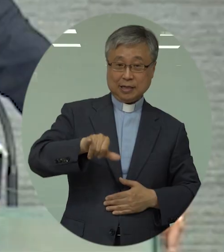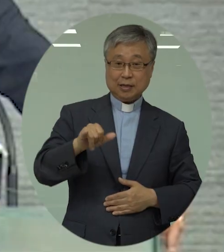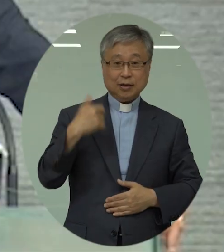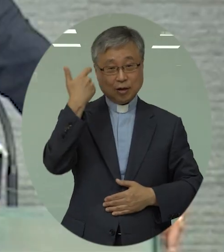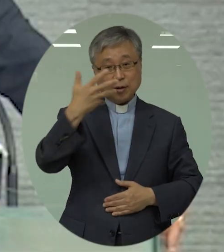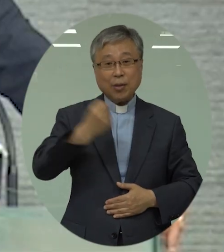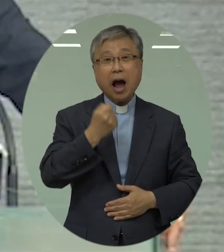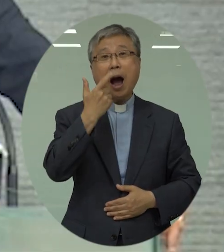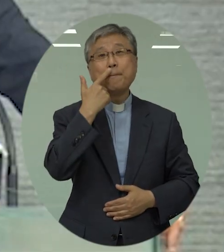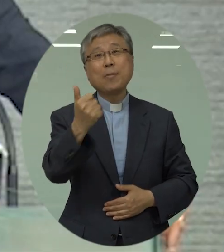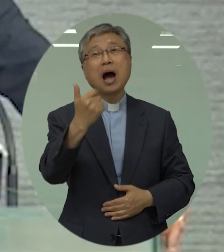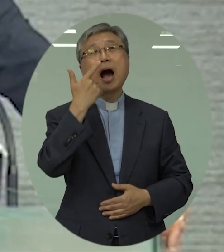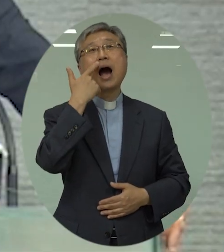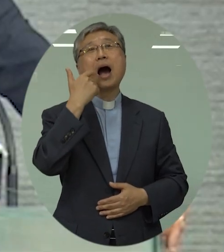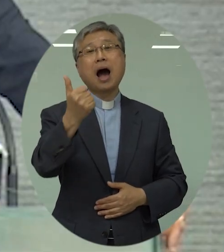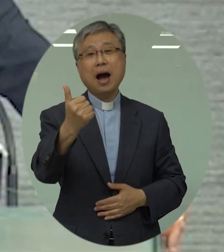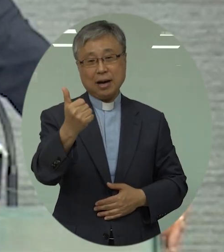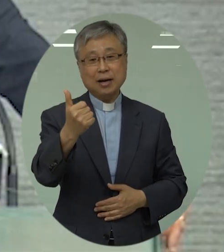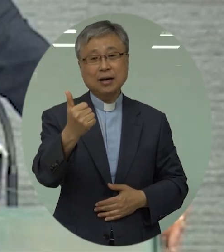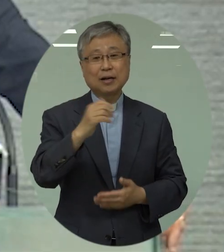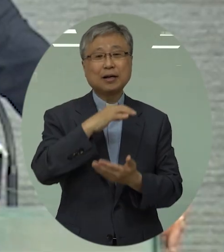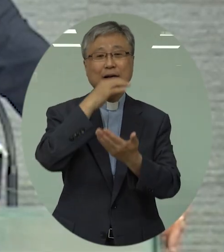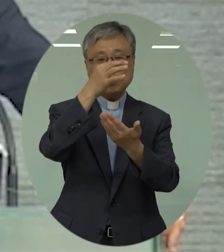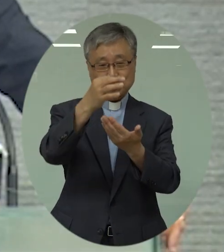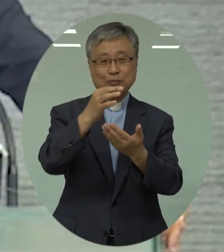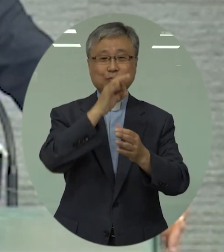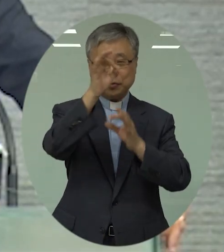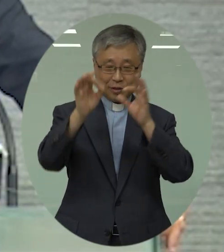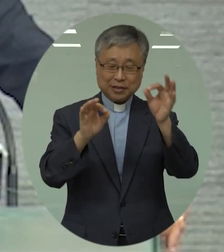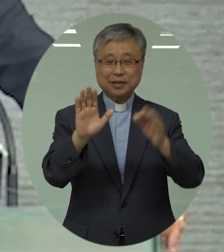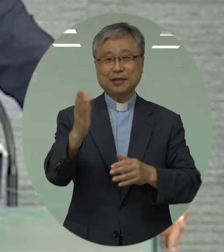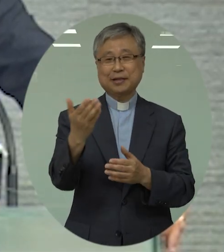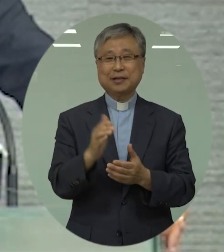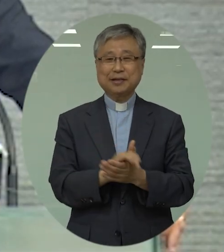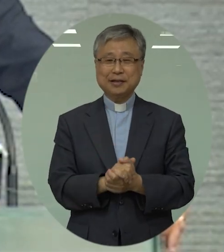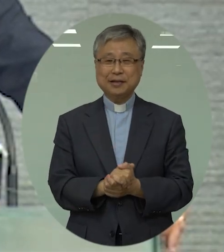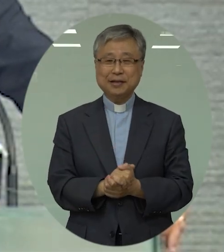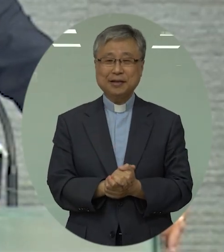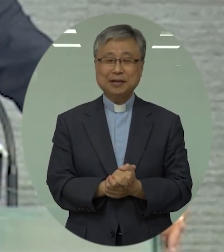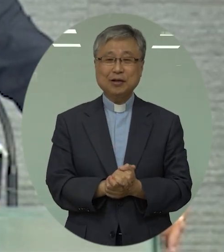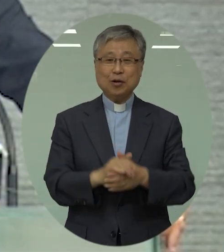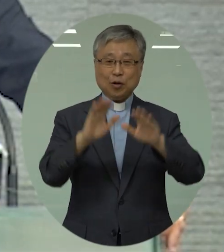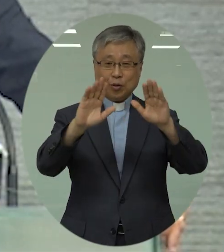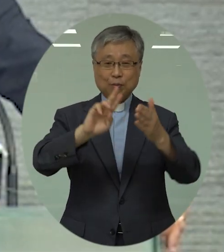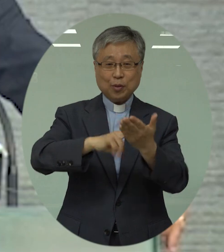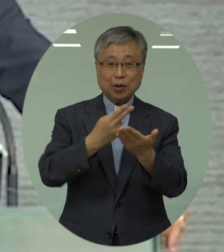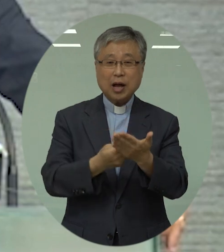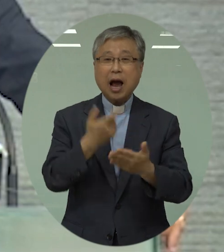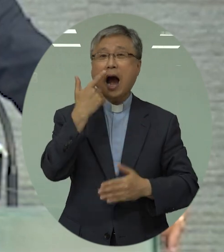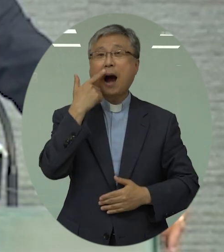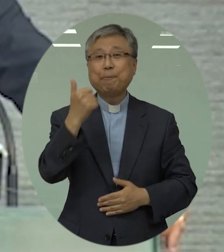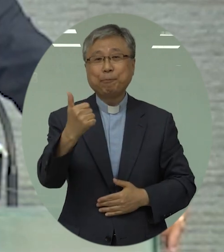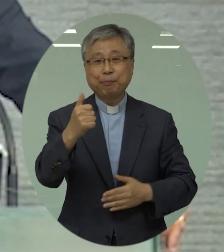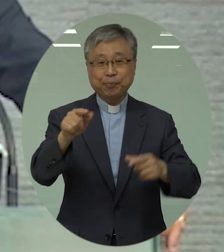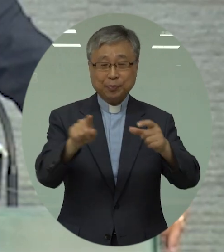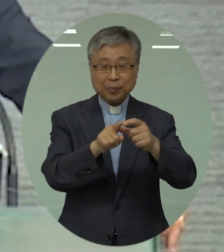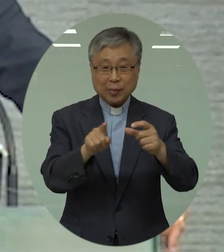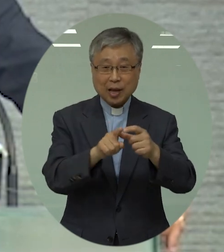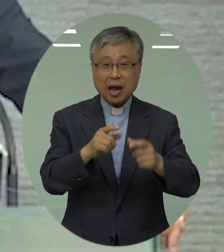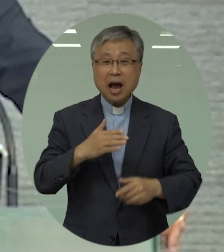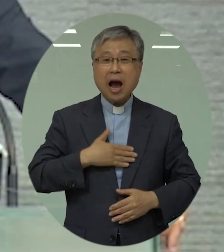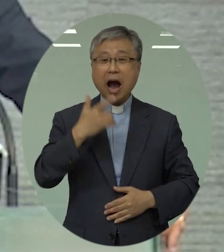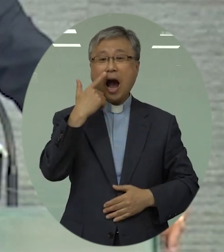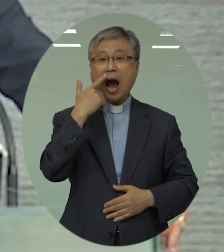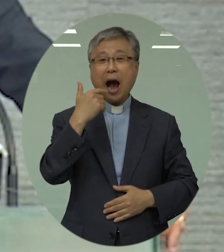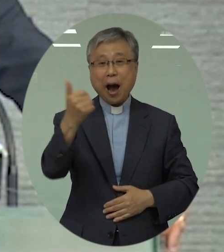우리가 아빠, 아버지라 부르짖느니라. 여기서 번역하면서 아빠라는 단어를 앞에다 아버지